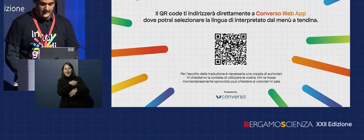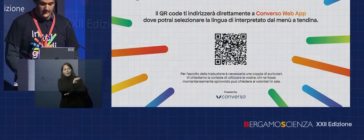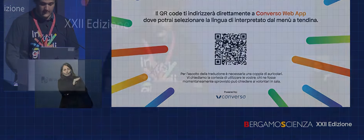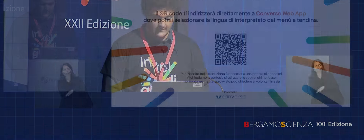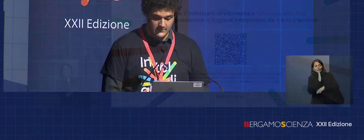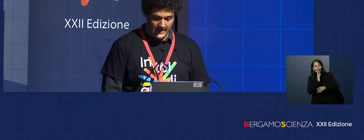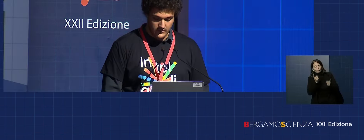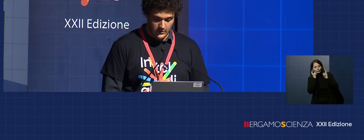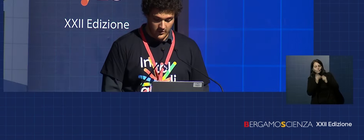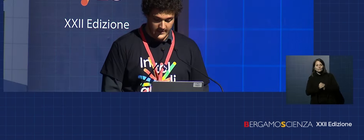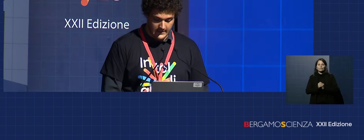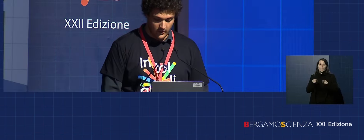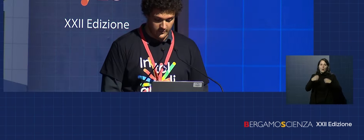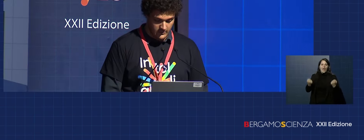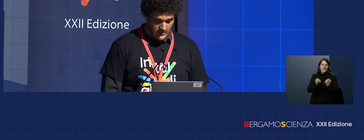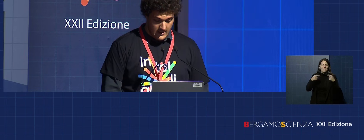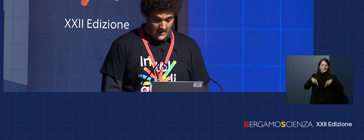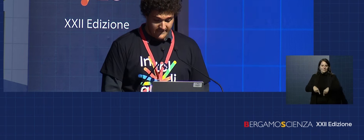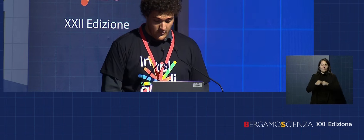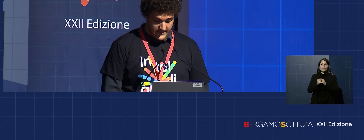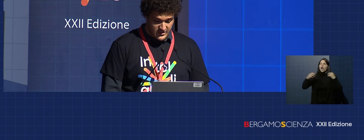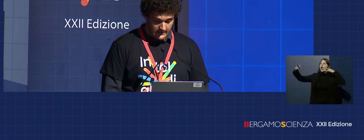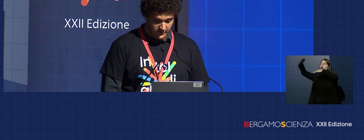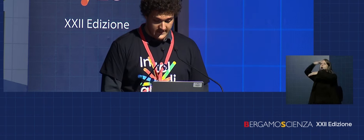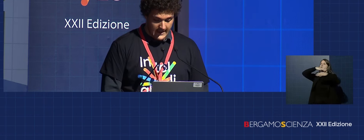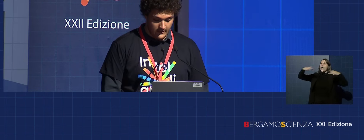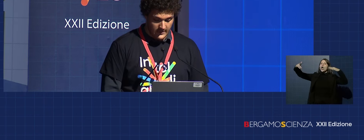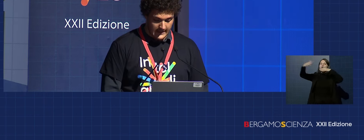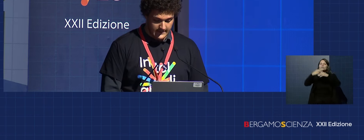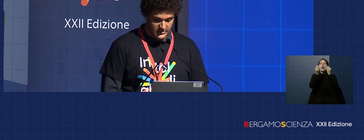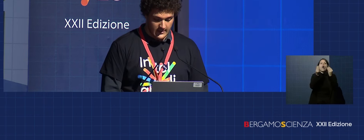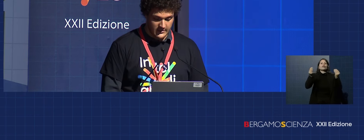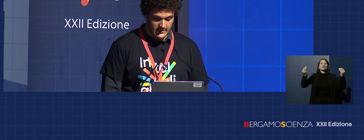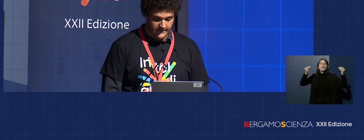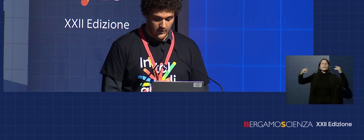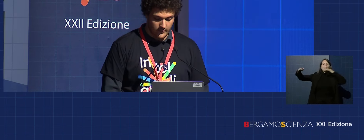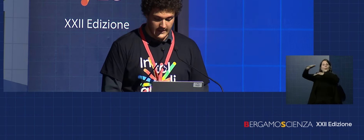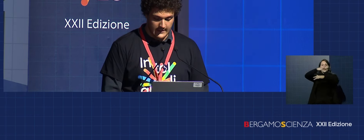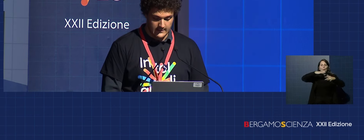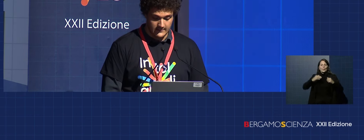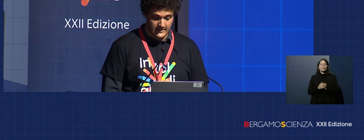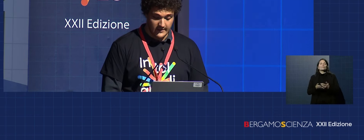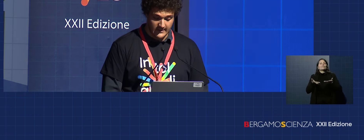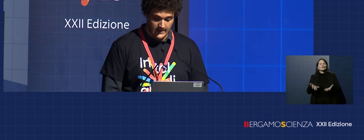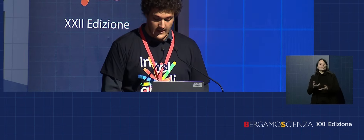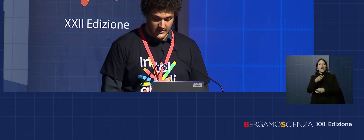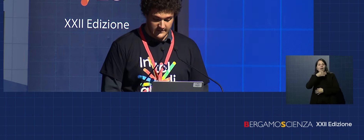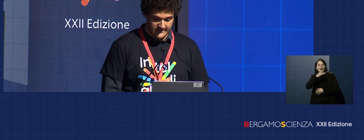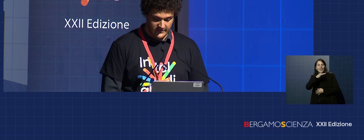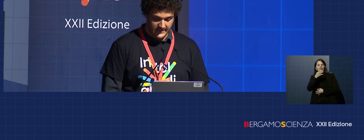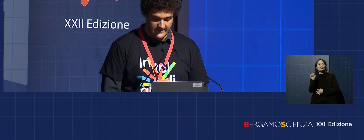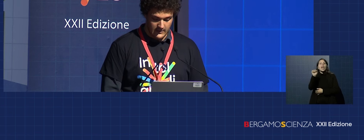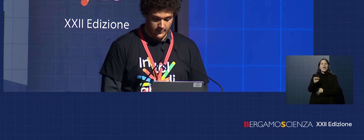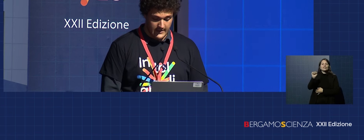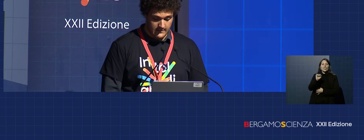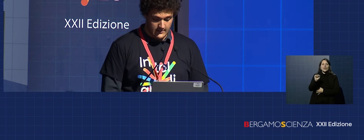questa mattina, intitolato Corpi nel Cosmo. Avremo il piacere di ospitare come relatrice Angelique von Ombergen, di ESA,